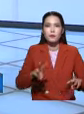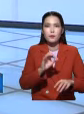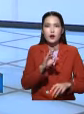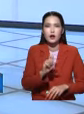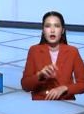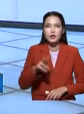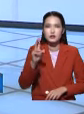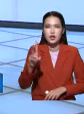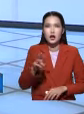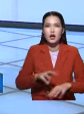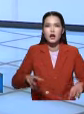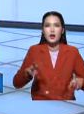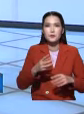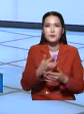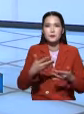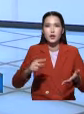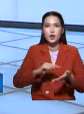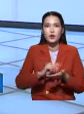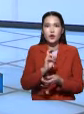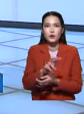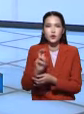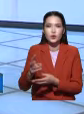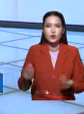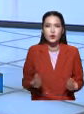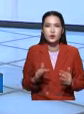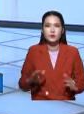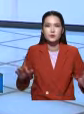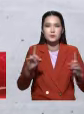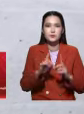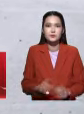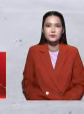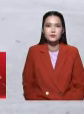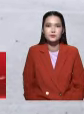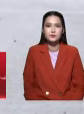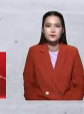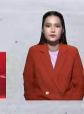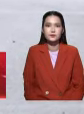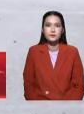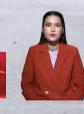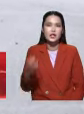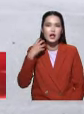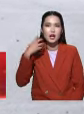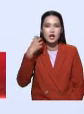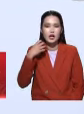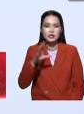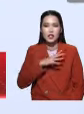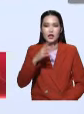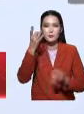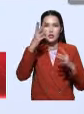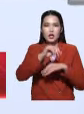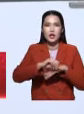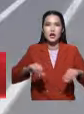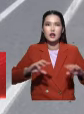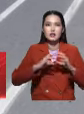ведомство басшысы қаладағы бірнеше нысанды аралап тұрғындармен кездесті. Қызылорда мен Ақтөбе арасындағы халықаралық